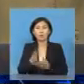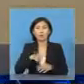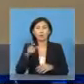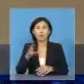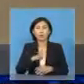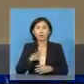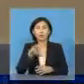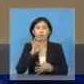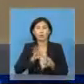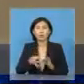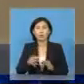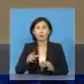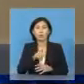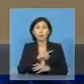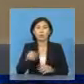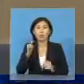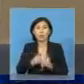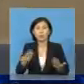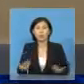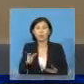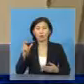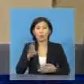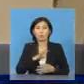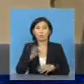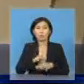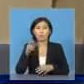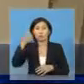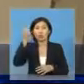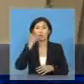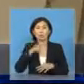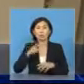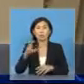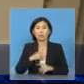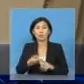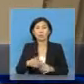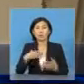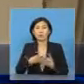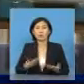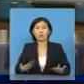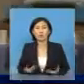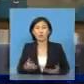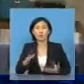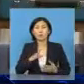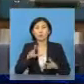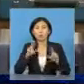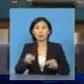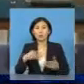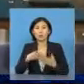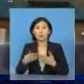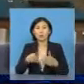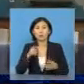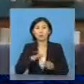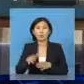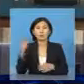врачей, которые в сложный период боролись за жизнь каждого. И за это пациенты благодарят медиков, которые, рискуя собственной жизнью, с честью выполняли